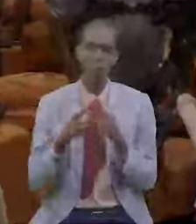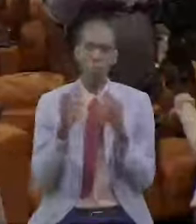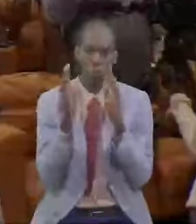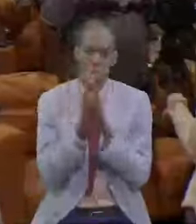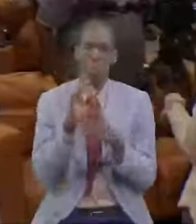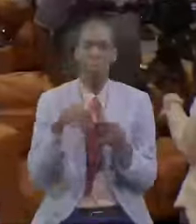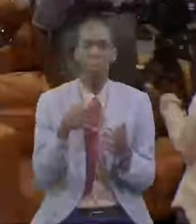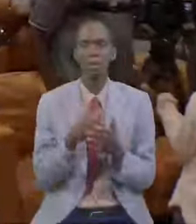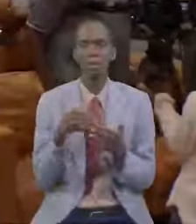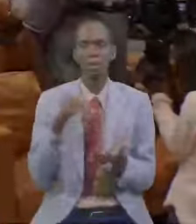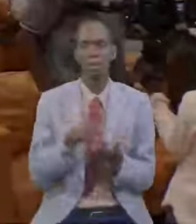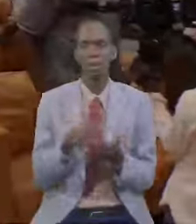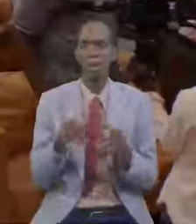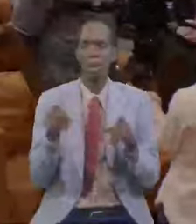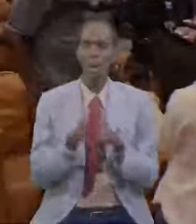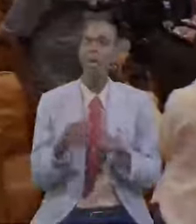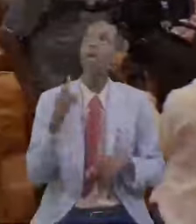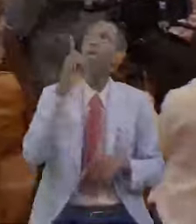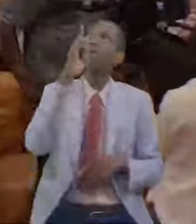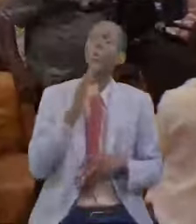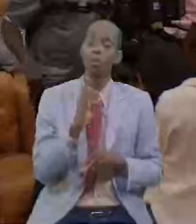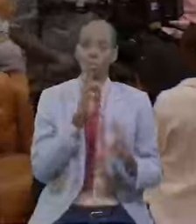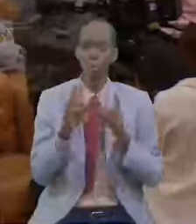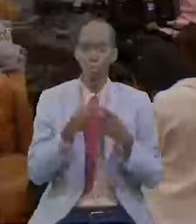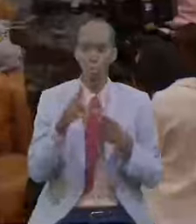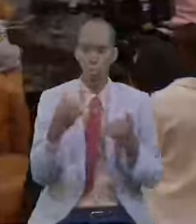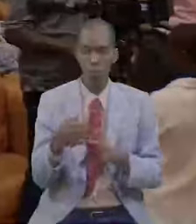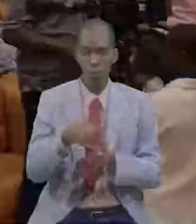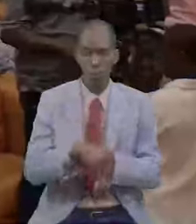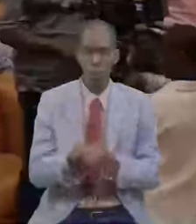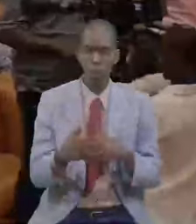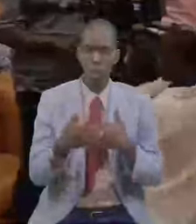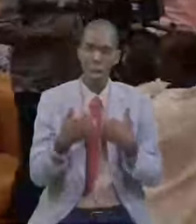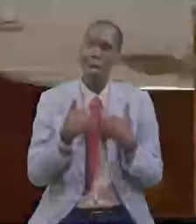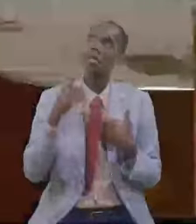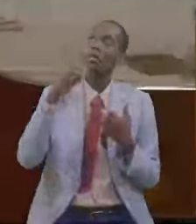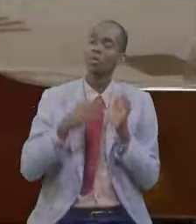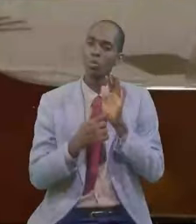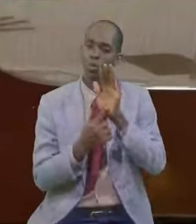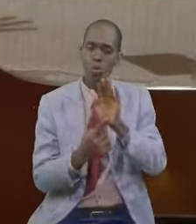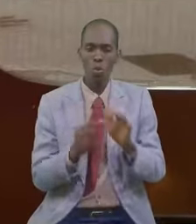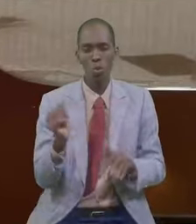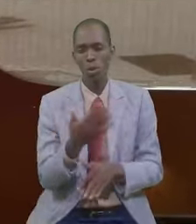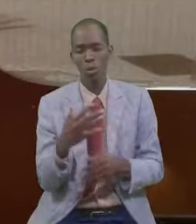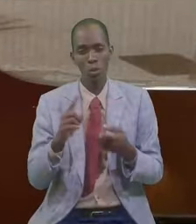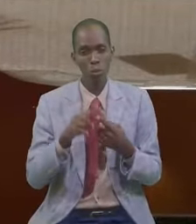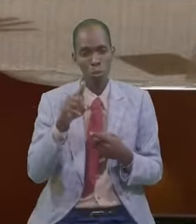Le Seigneur vous a-t-il parlé ce jour? Vous a-t-il révélé quelque chose ce jour?